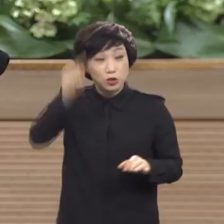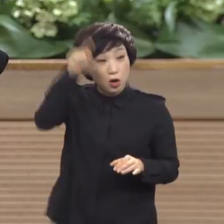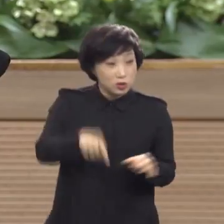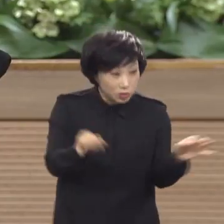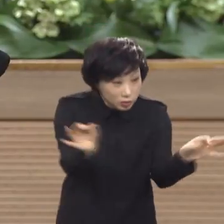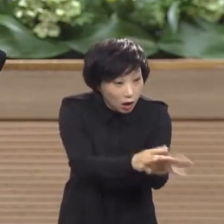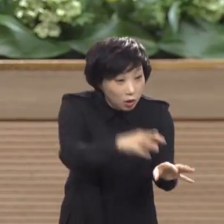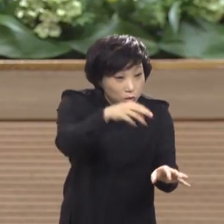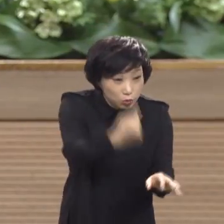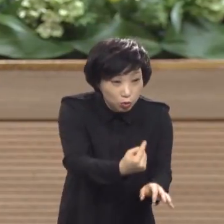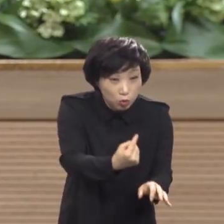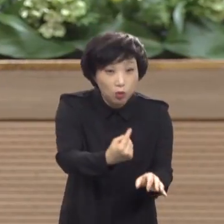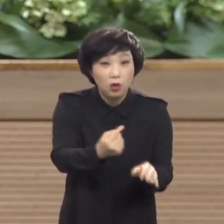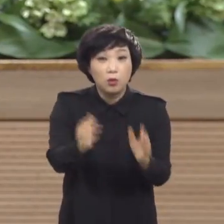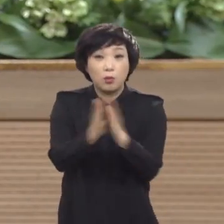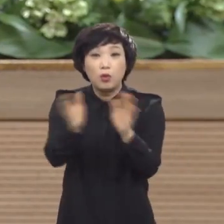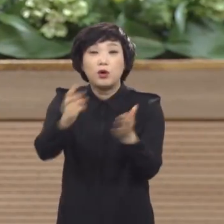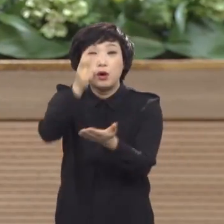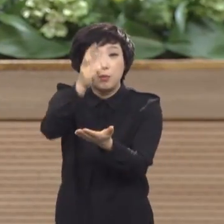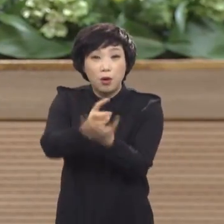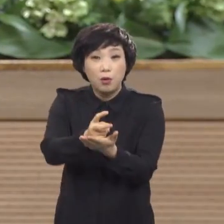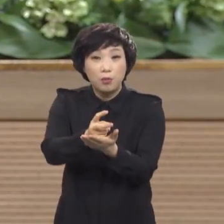천지는 없어져도